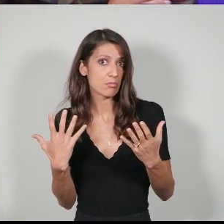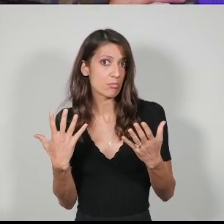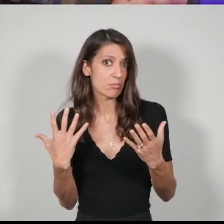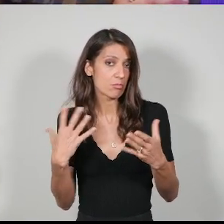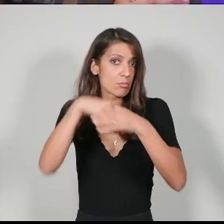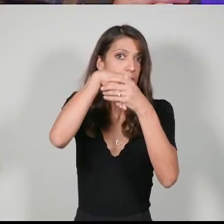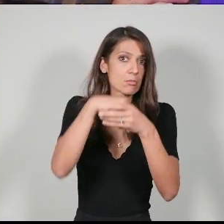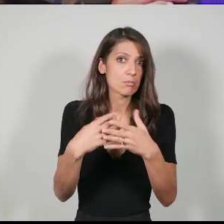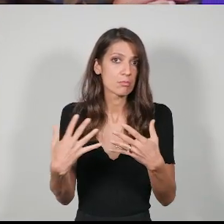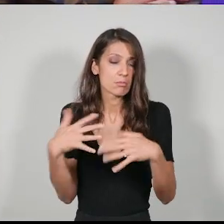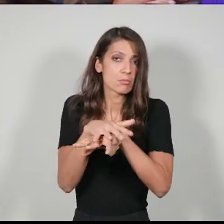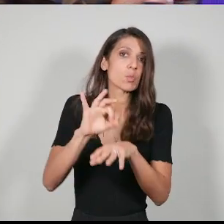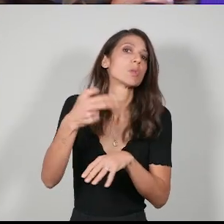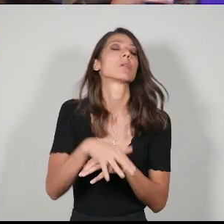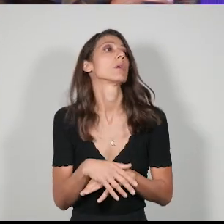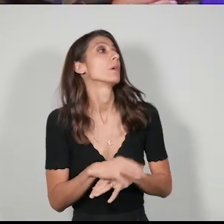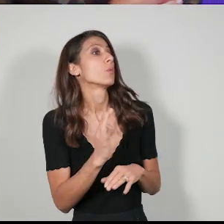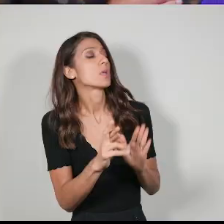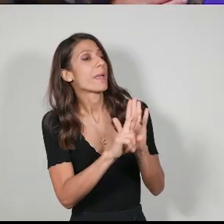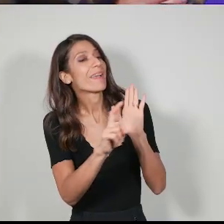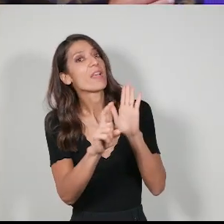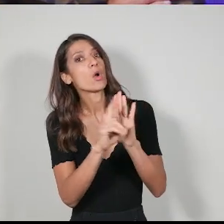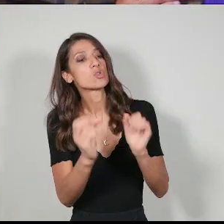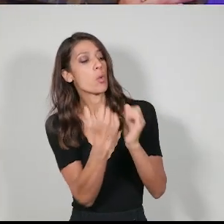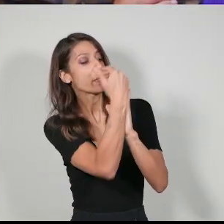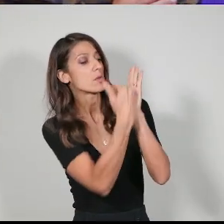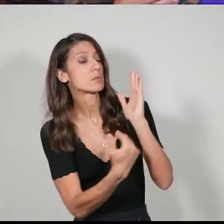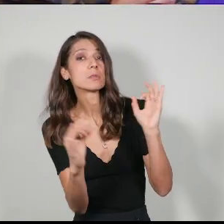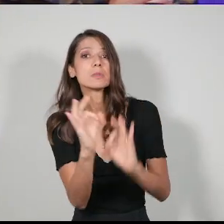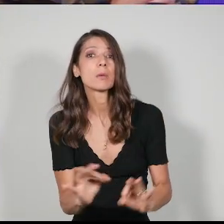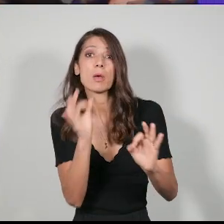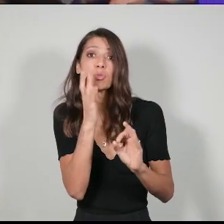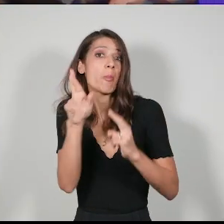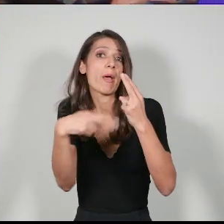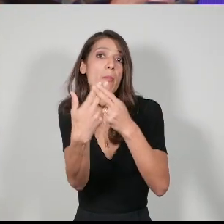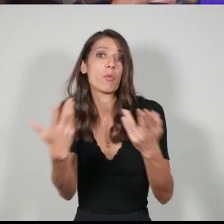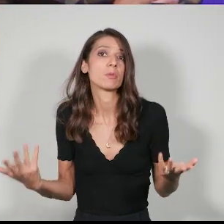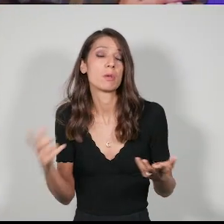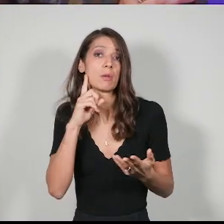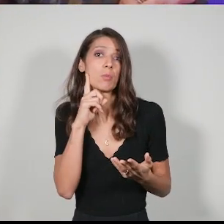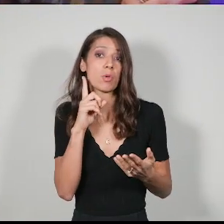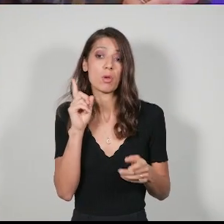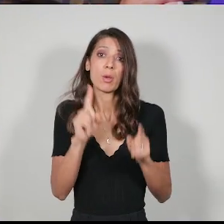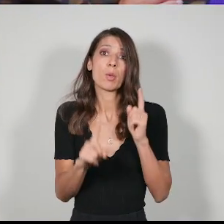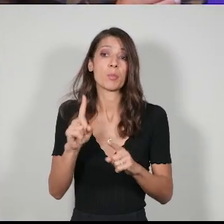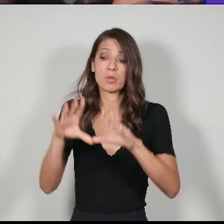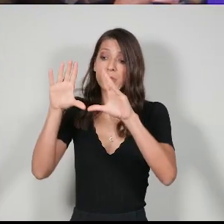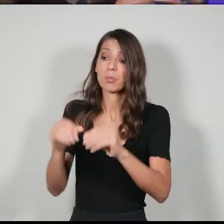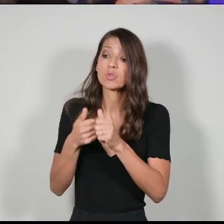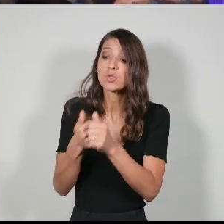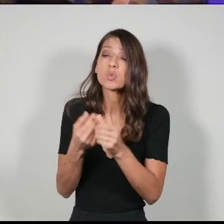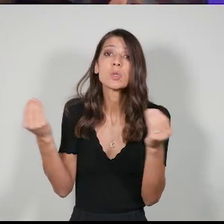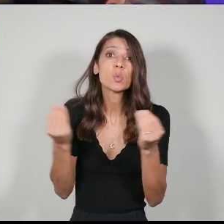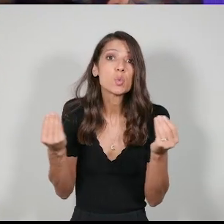encore, comme on n'a pas de référentiel de compétences, je ne peux pas répondre à cette question-là, parce qu'il est même possible que ce poste-là, en fonction de où il est